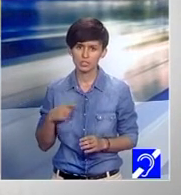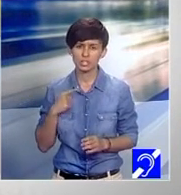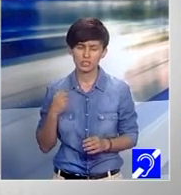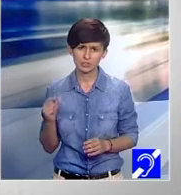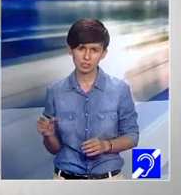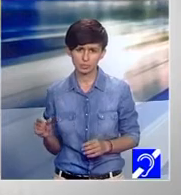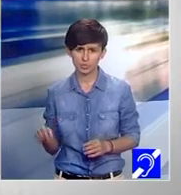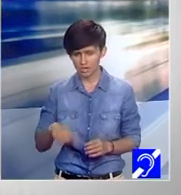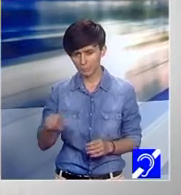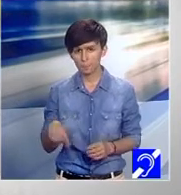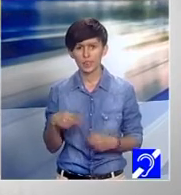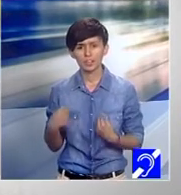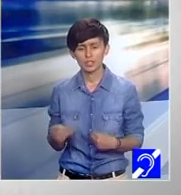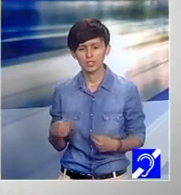Noi